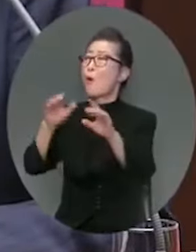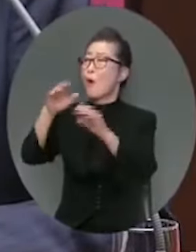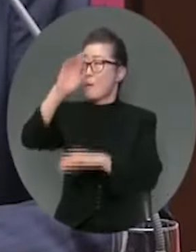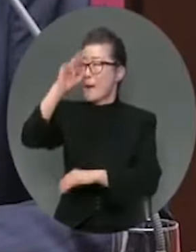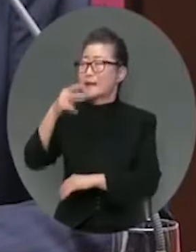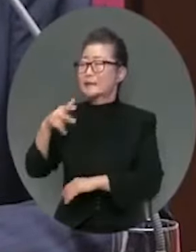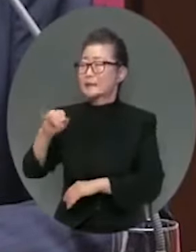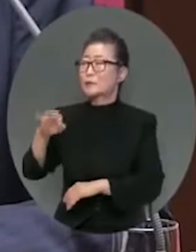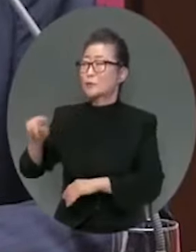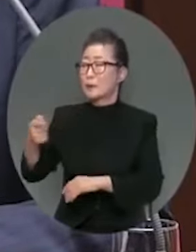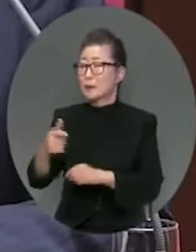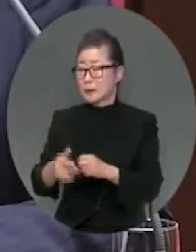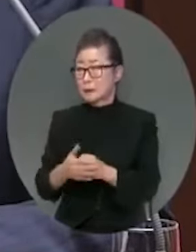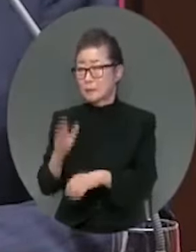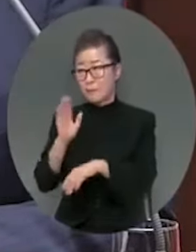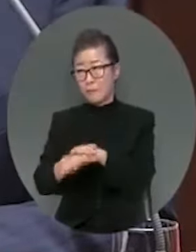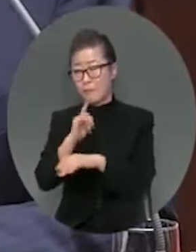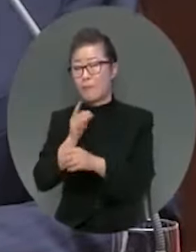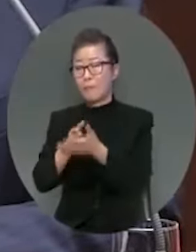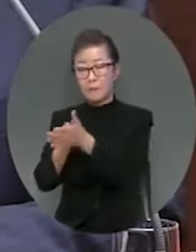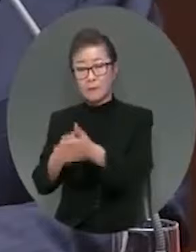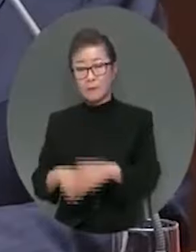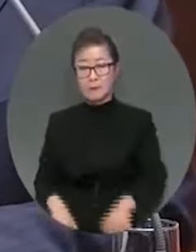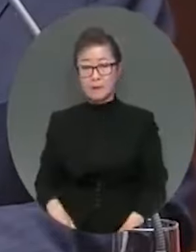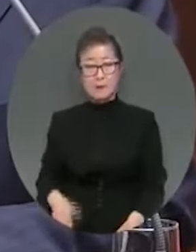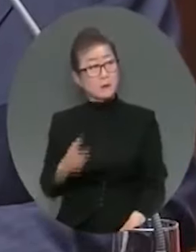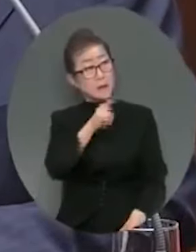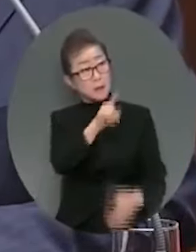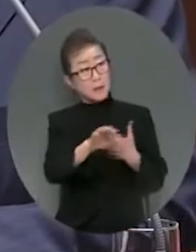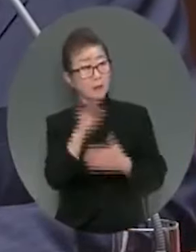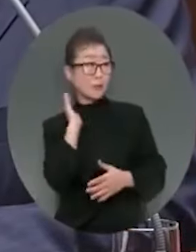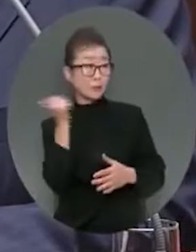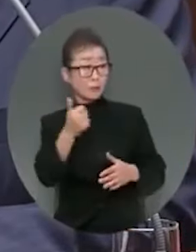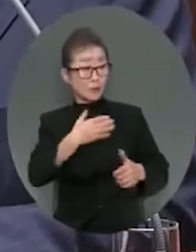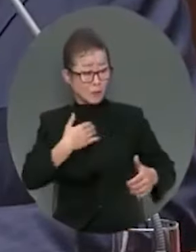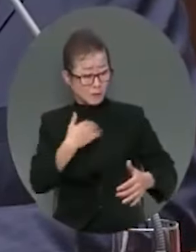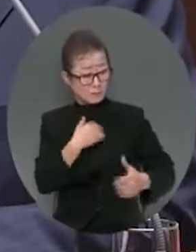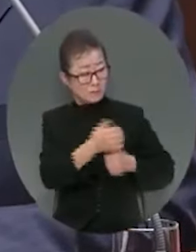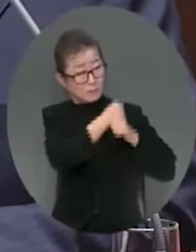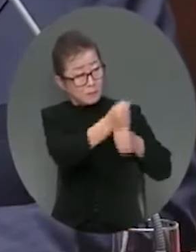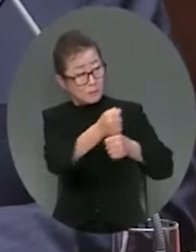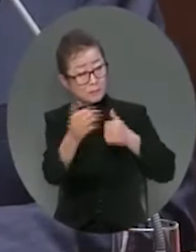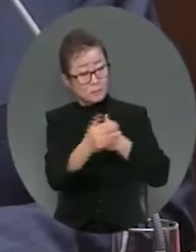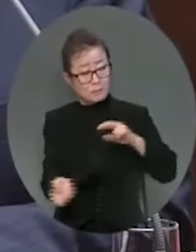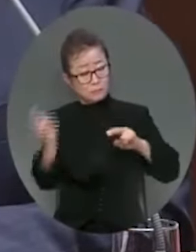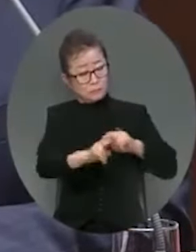쓰러가세요. 그렇게 건의하겠습니다. 취임해가지고 10일 날 취임해가지고